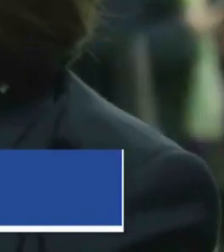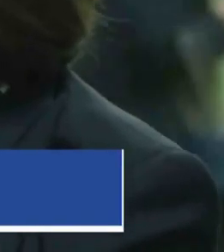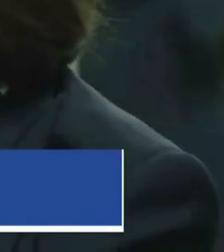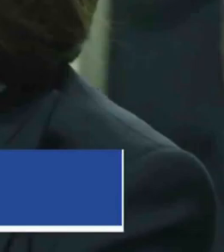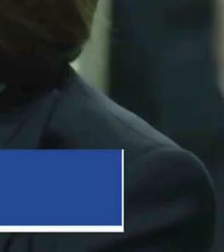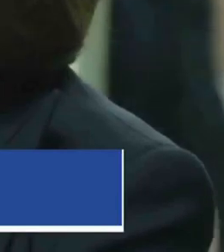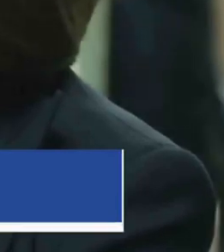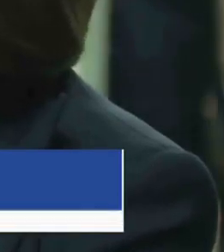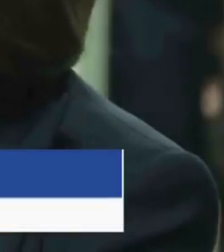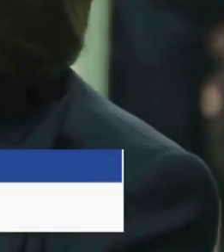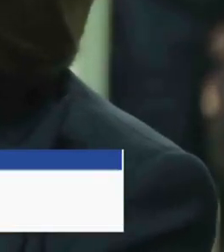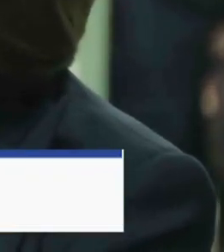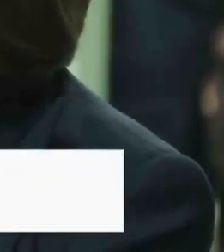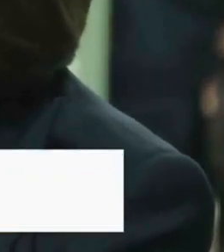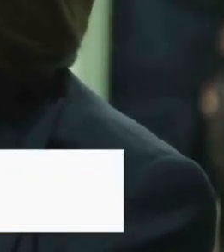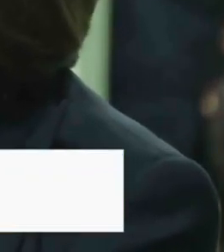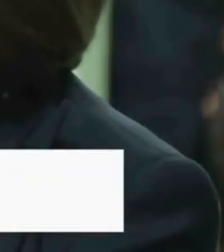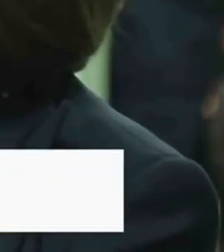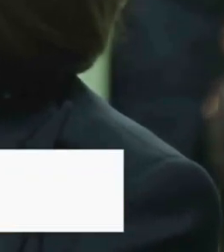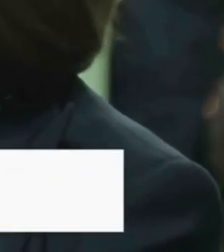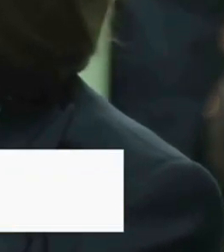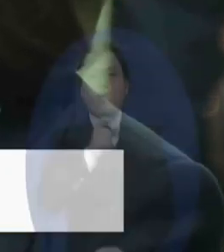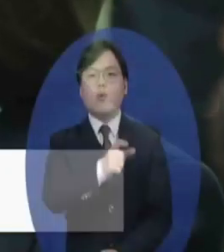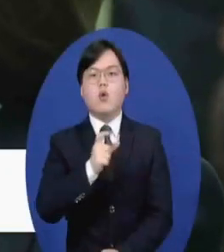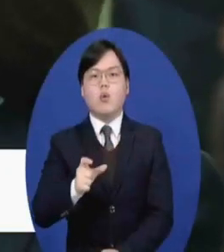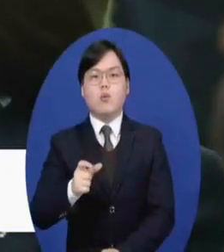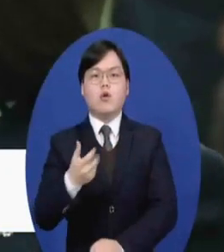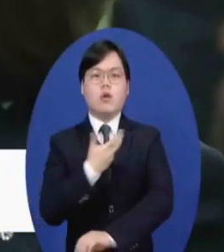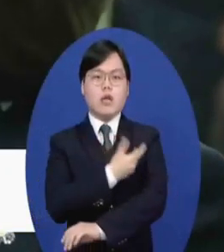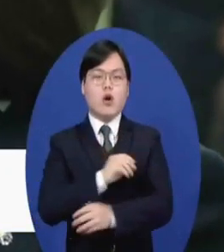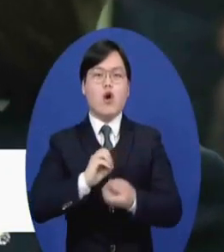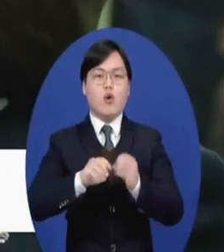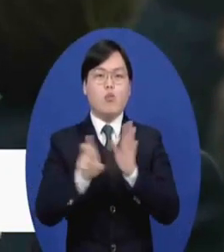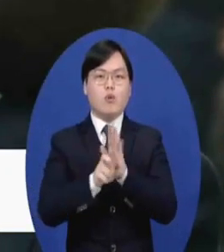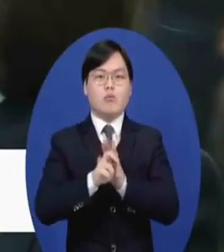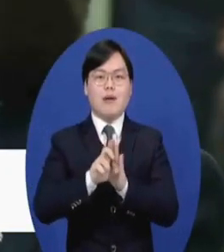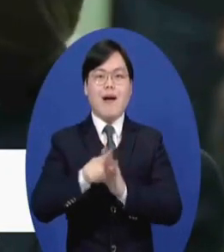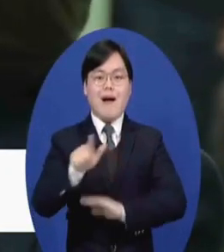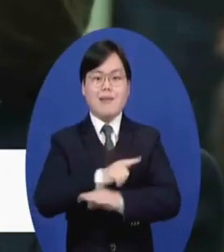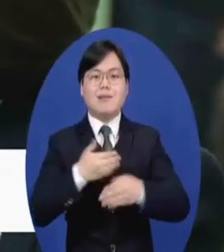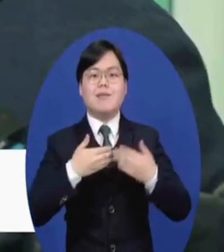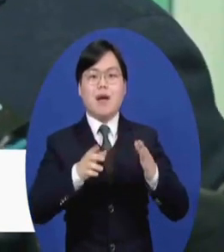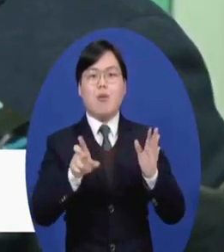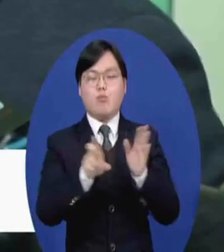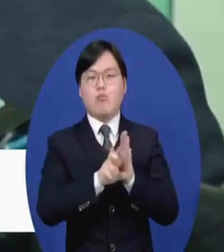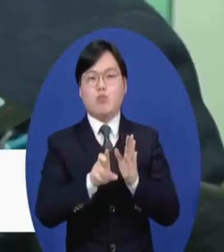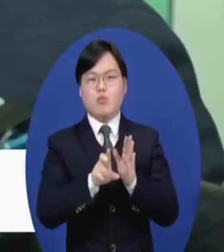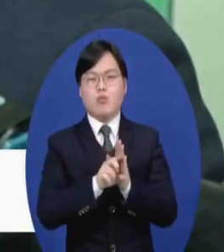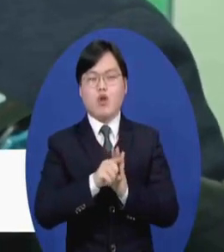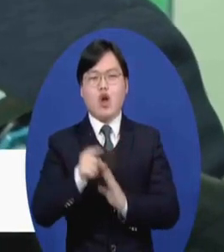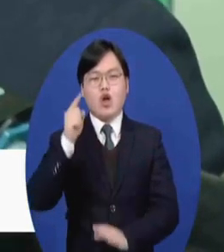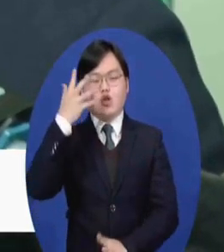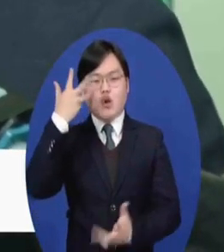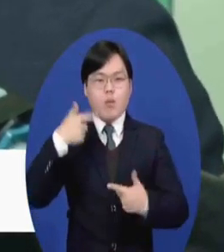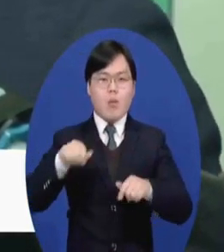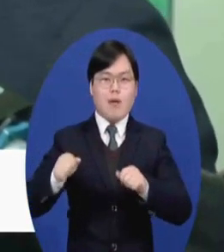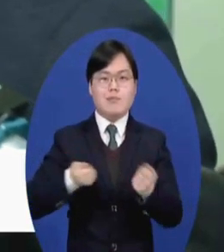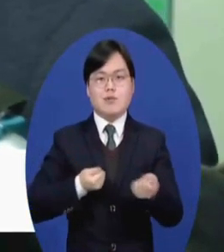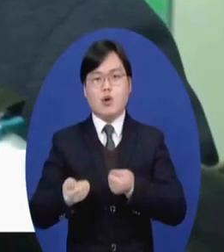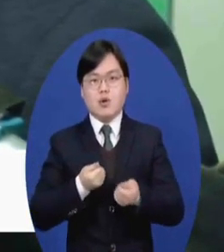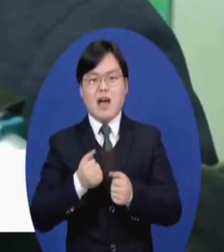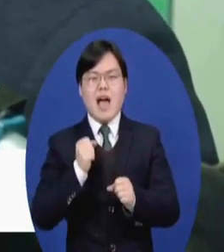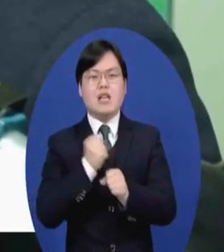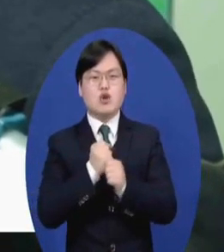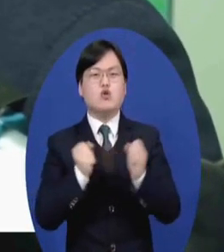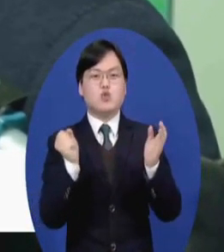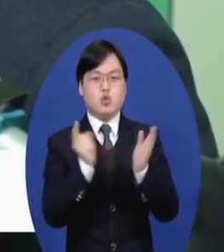нар энэ ирчээрээ явал 750-д хүн чишэл хийх болцоо энэ цэгүүд нэгдснээр би болчихж байгаа. Ер нь бол зохион байгуулалтын асуудлыг чухал